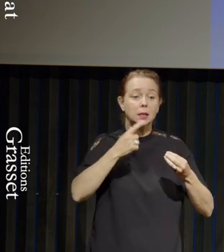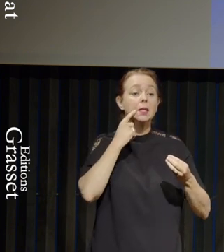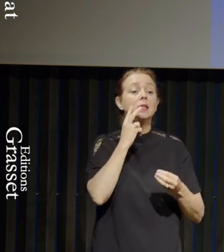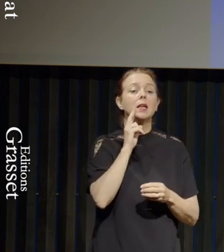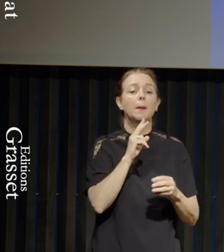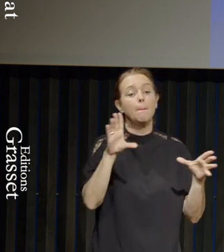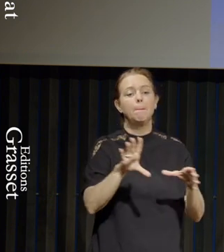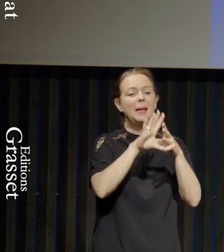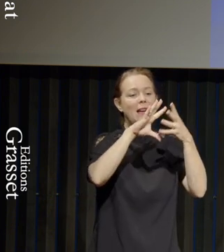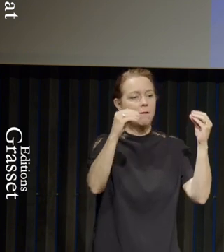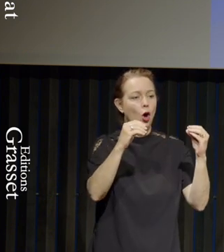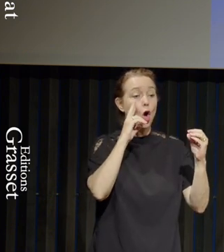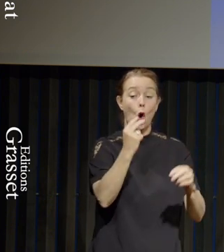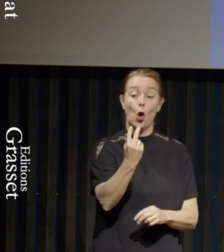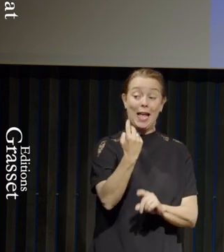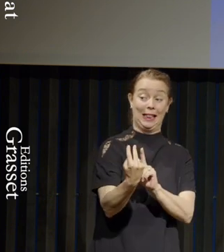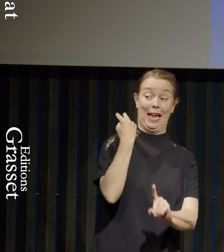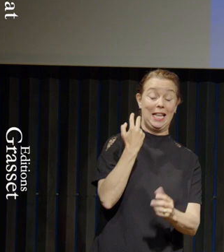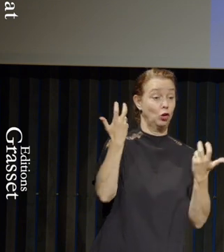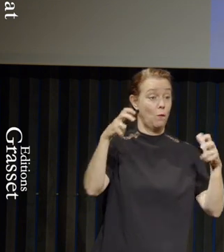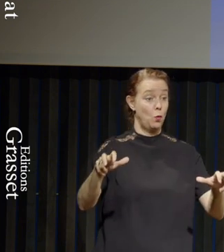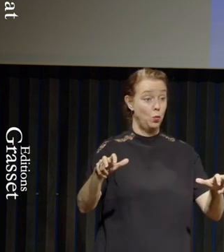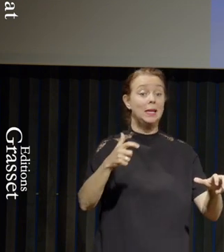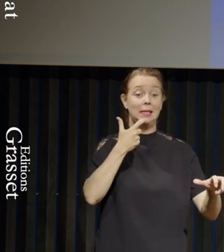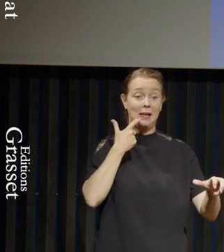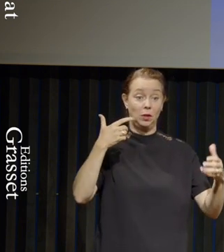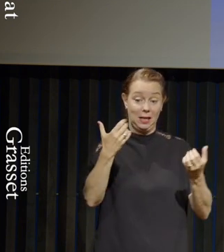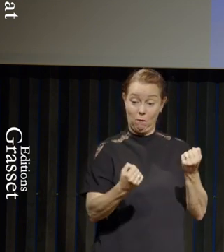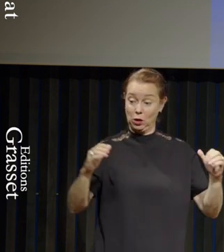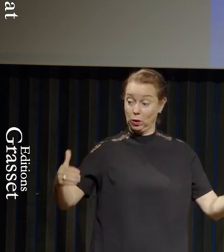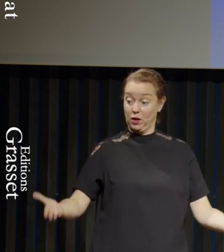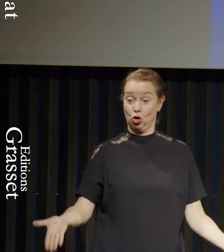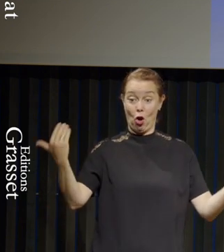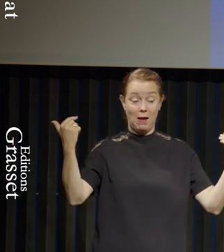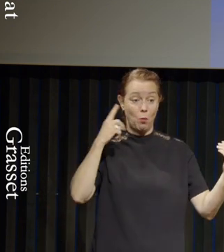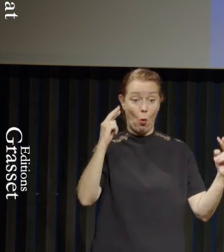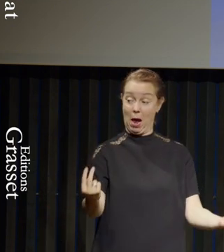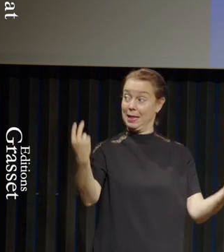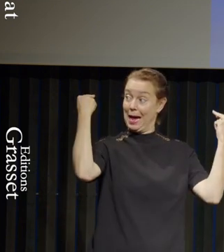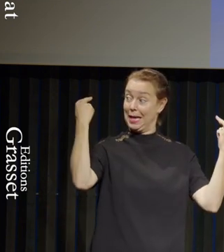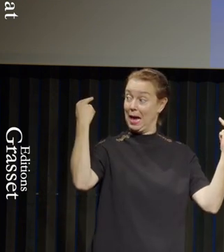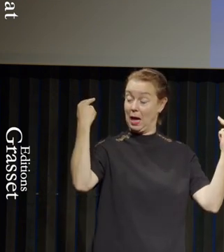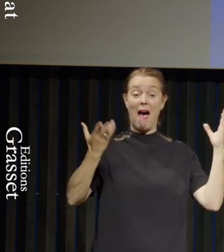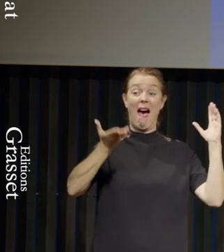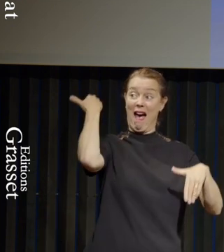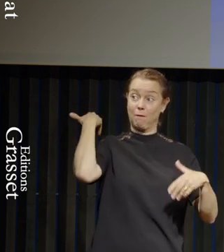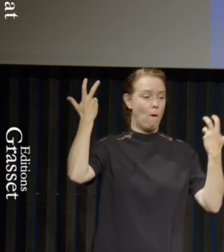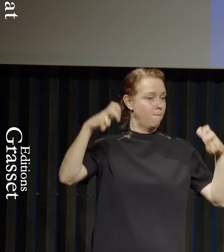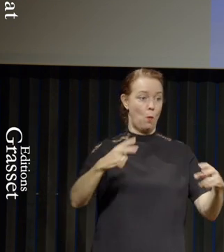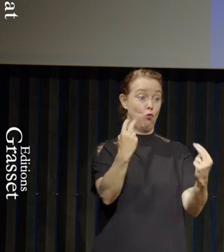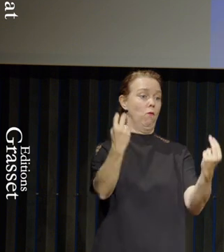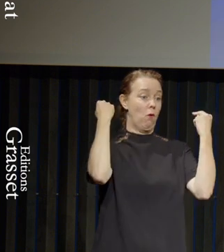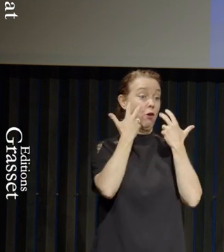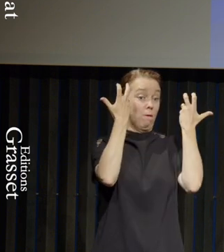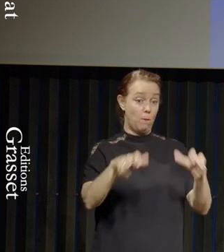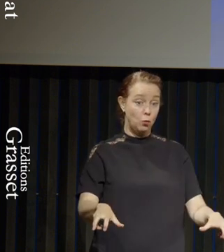derrière moi » devient une réalité, je retire les rétroviseurs de ma voiture. Et donc, on voit dans cette anecdote, mais je crois